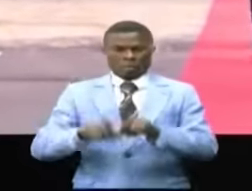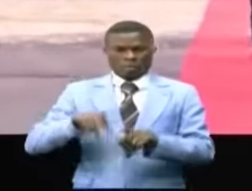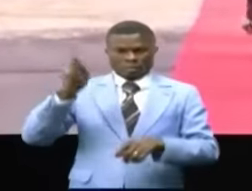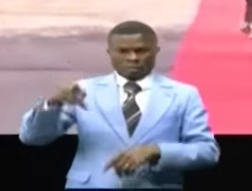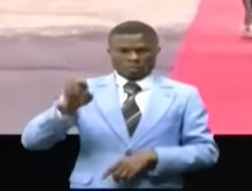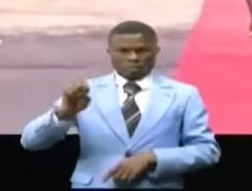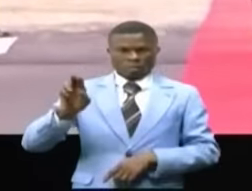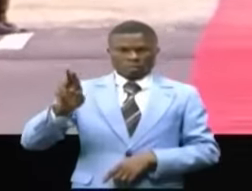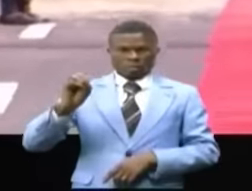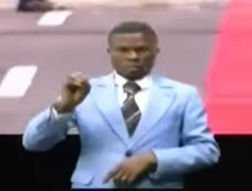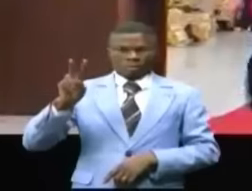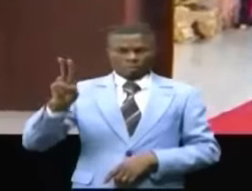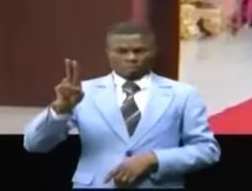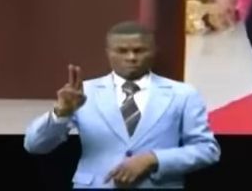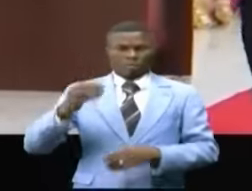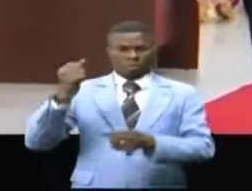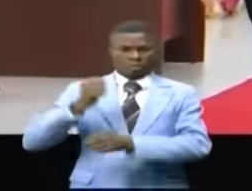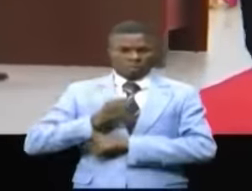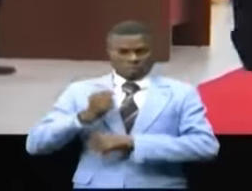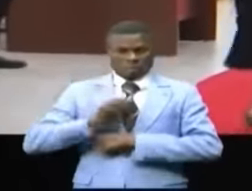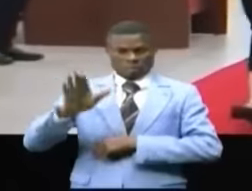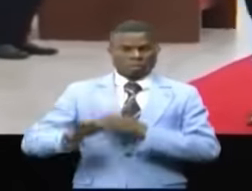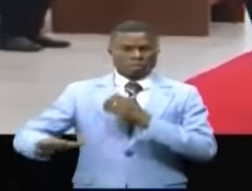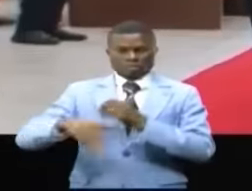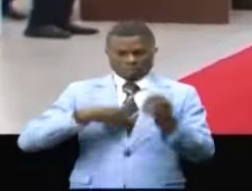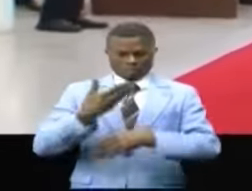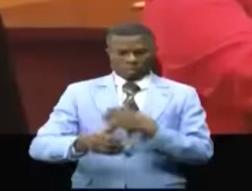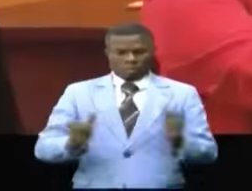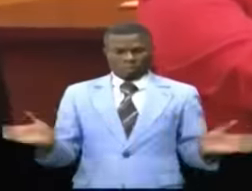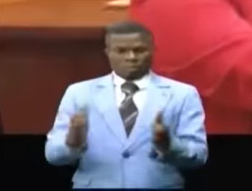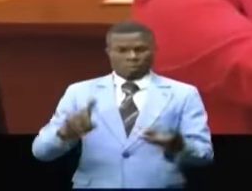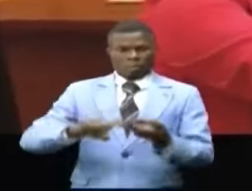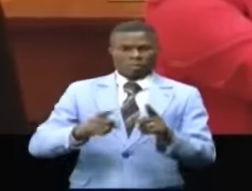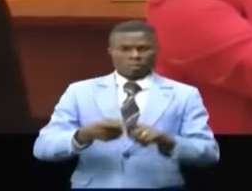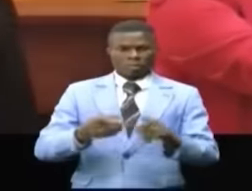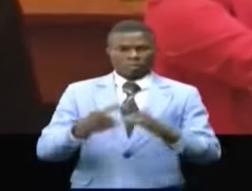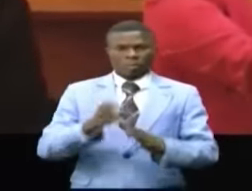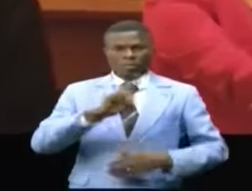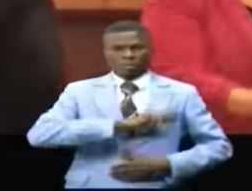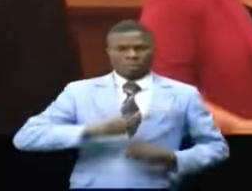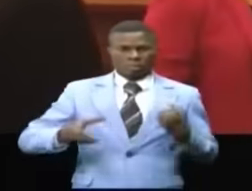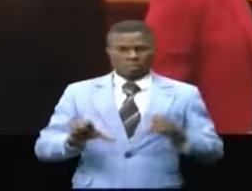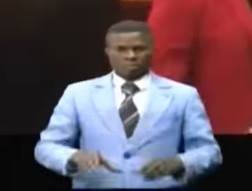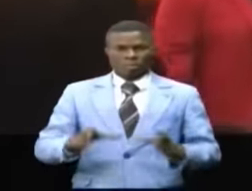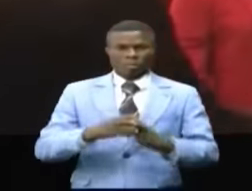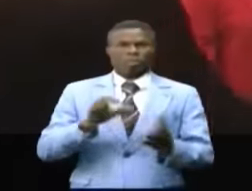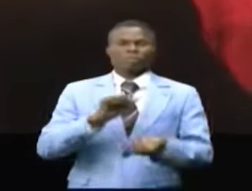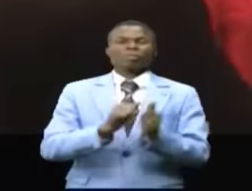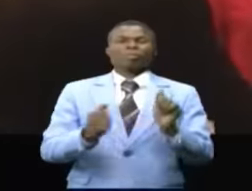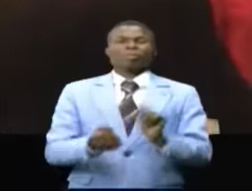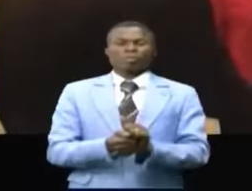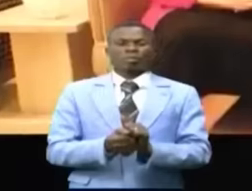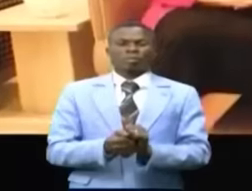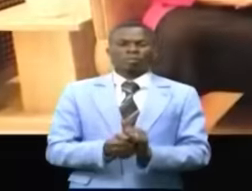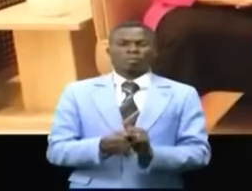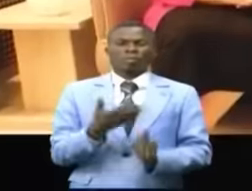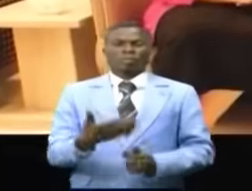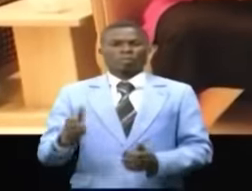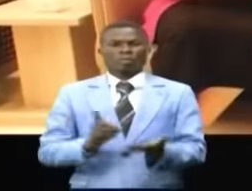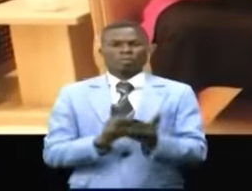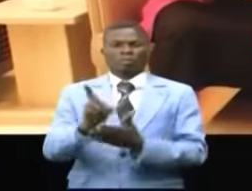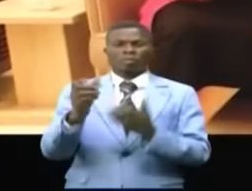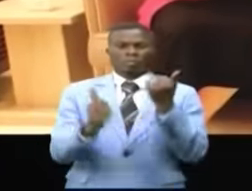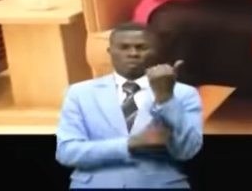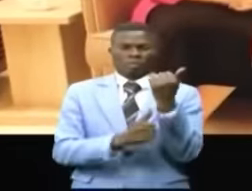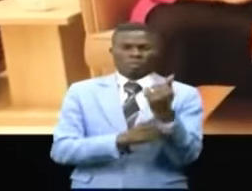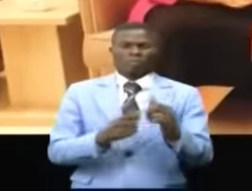Guatemala. Le Canada, son pays, s'efforce de renforcer des liens avec la RDC dans les secteurs liés aux droits de l'homme,